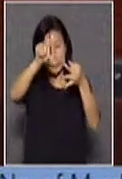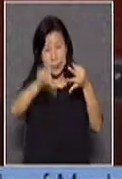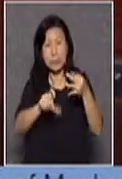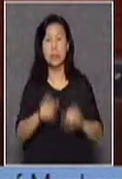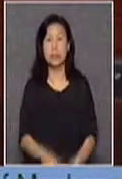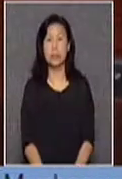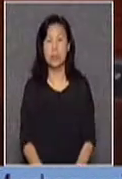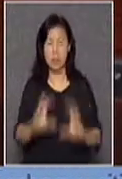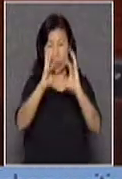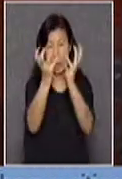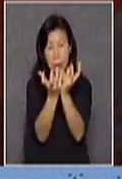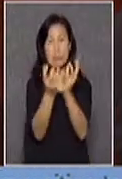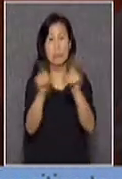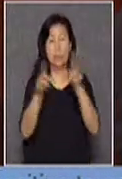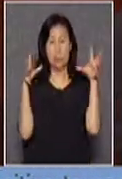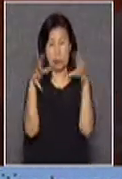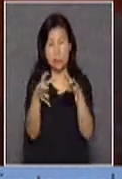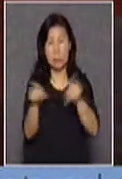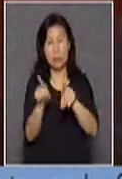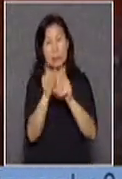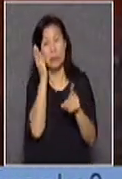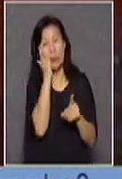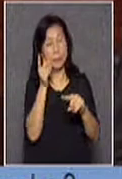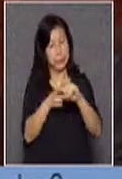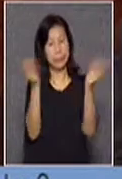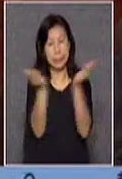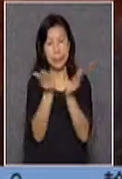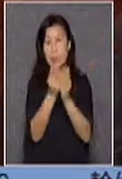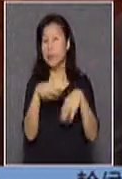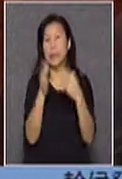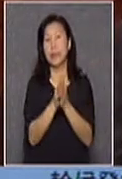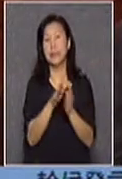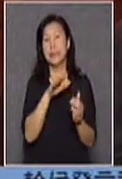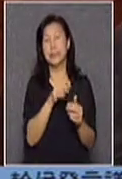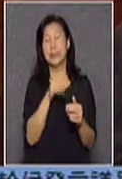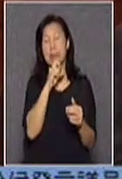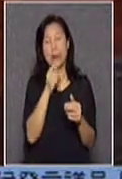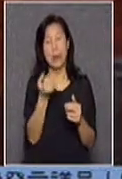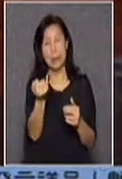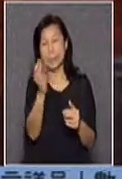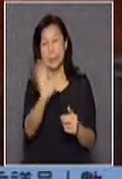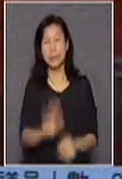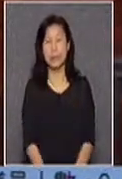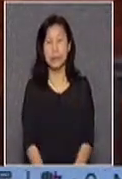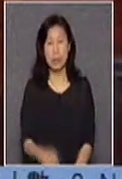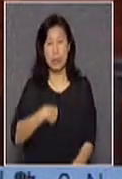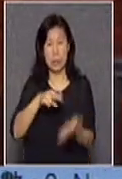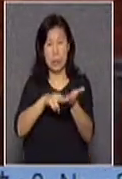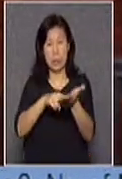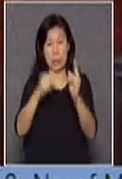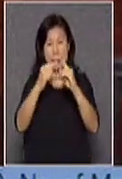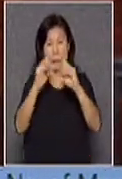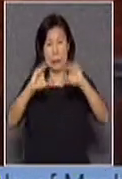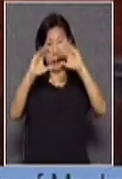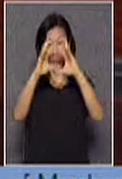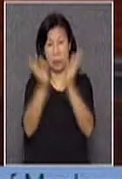個群居嘅事實係無可置疑。咁我相信即係喺民建聯嘅